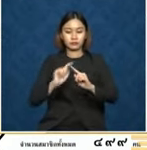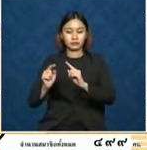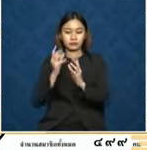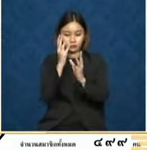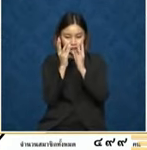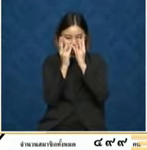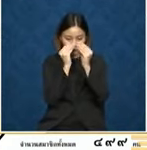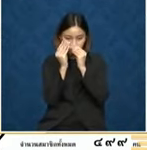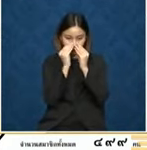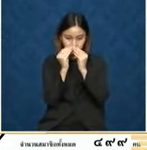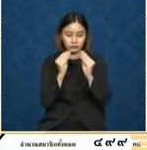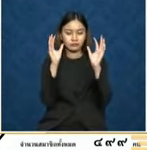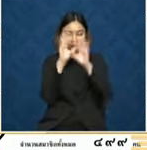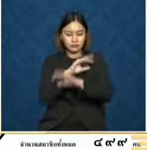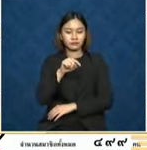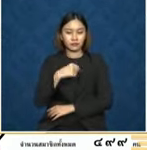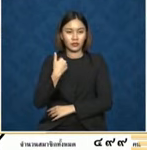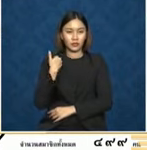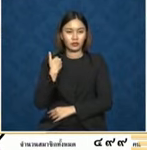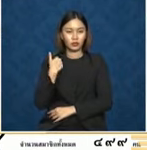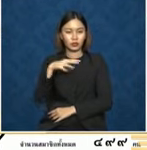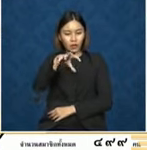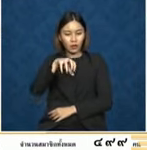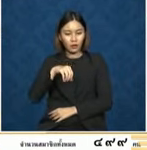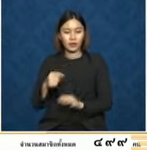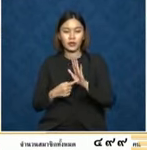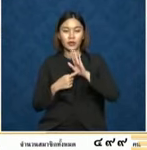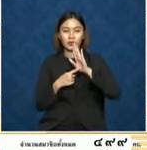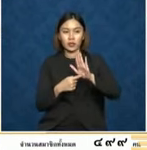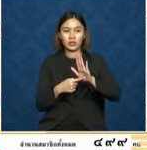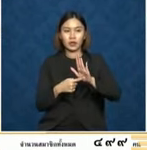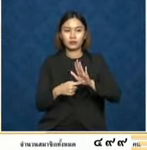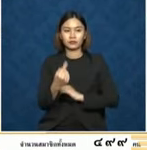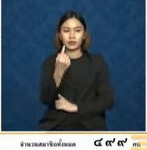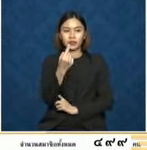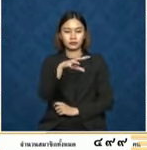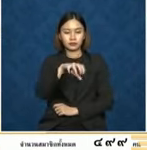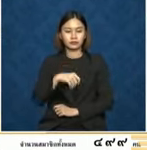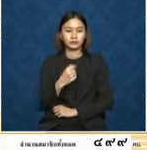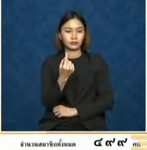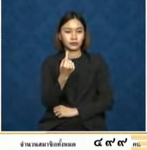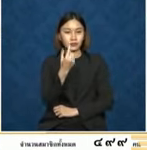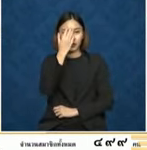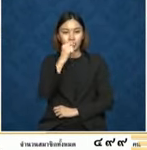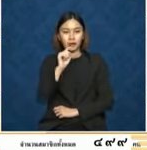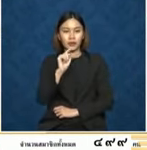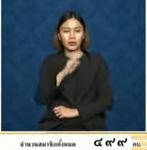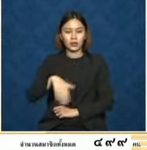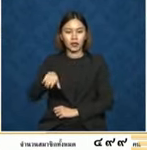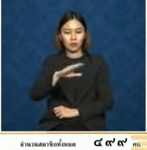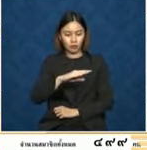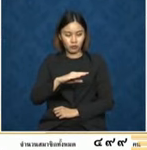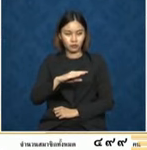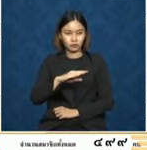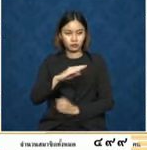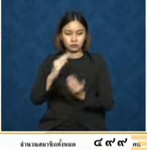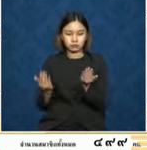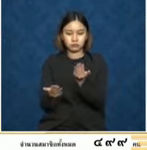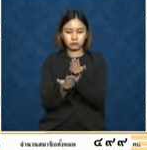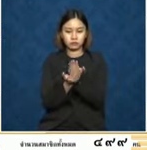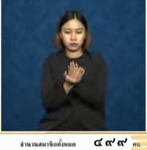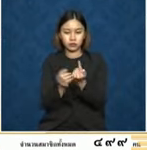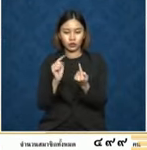าเรื่องทำนองนี้ครับผมอาจจะดึงมายกตัวอย่างสักหนึ่งงานวิจัยนะครับเพื่อที่ท่านอาจจะได้นำไว้ใน